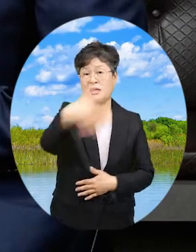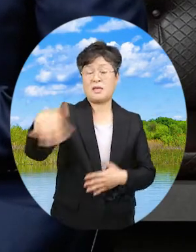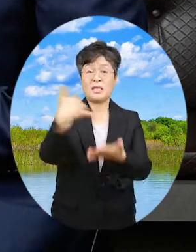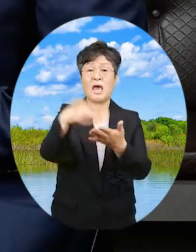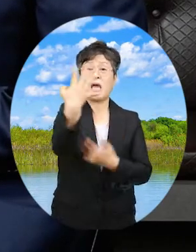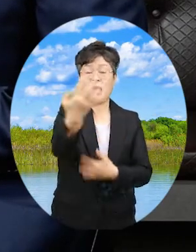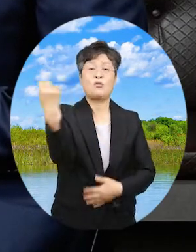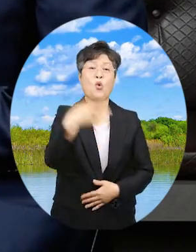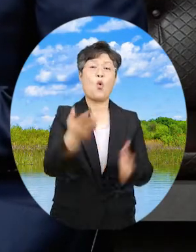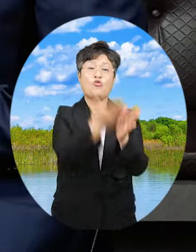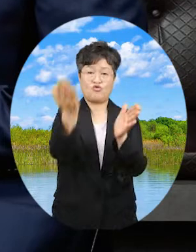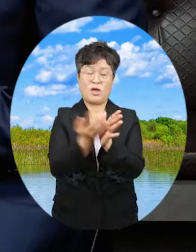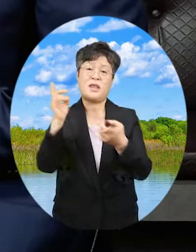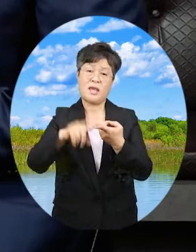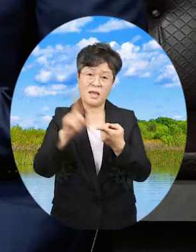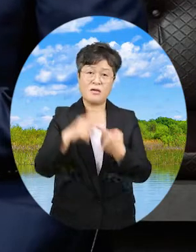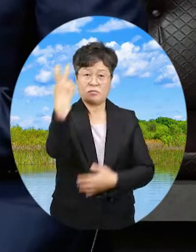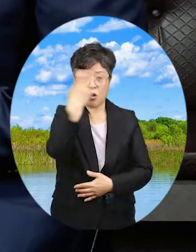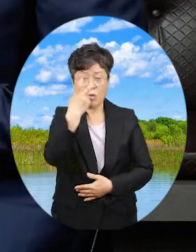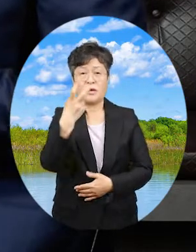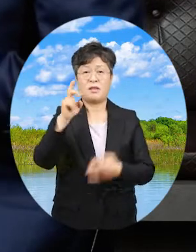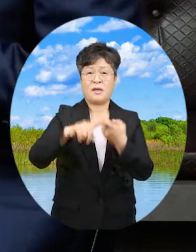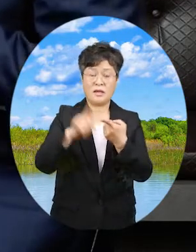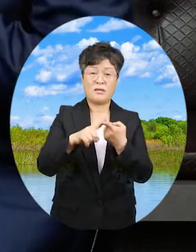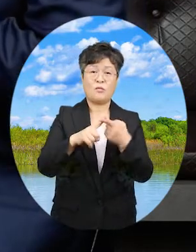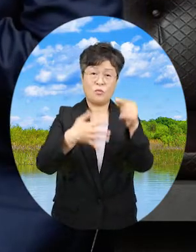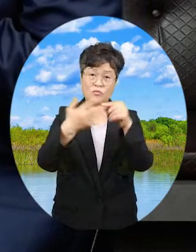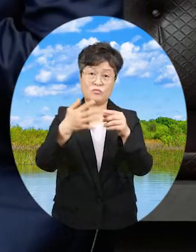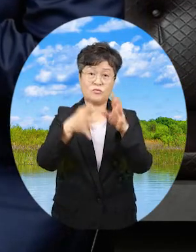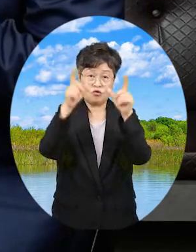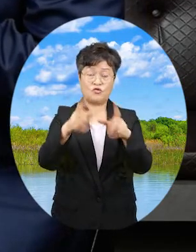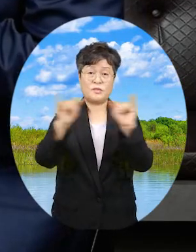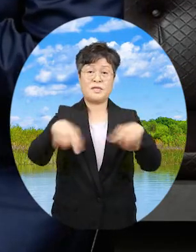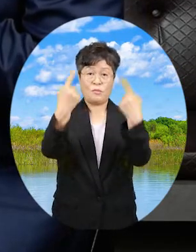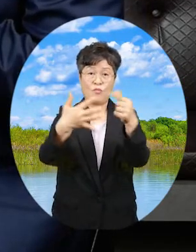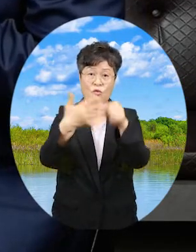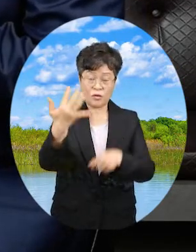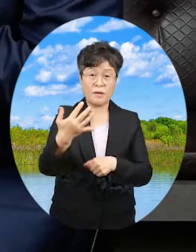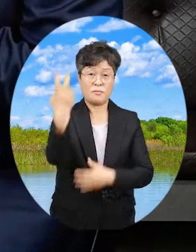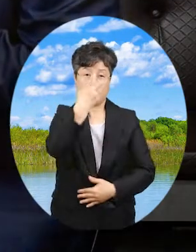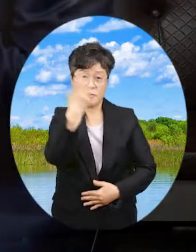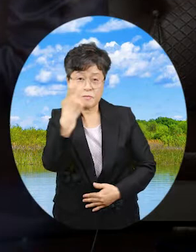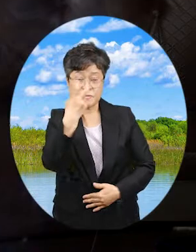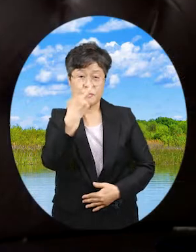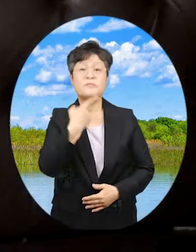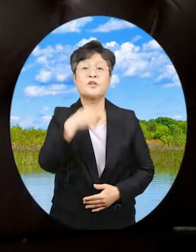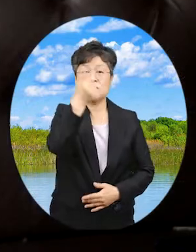관련된 그런 사업이라든지 이런 사업까지 영역을 확장해 나가고 있는 중입니다. 예. 아, 예. 소개